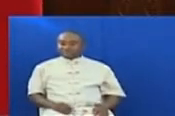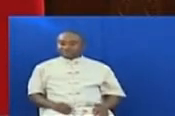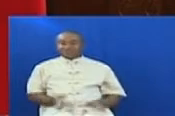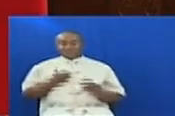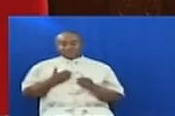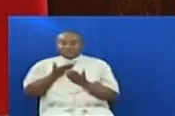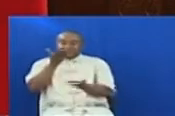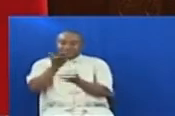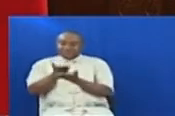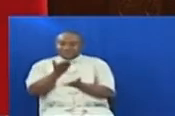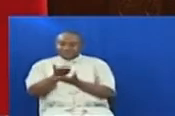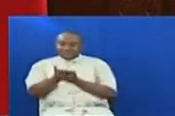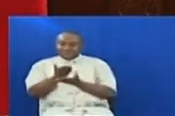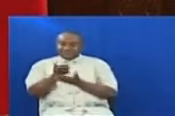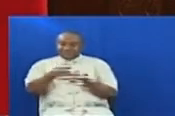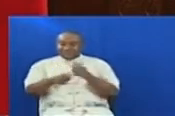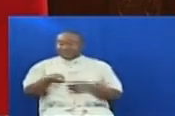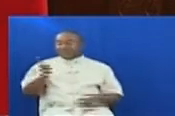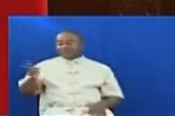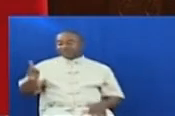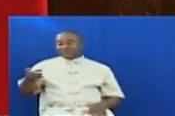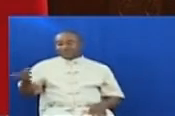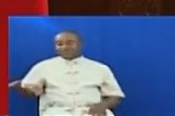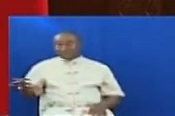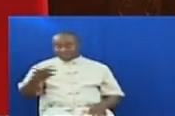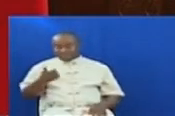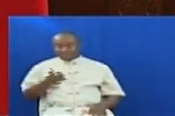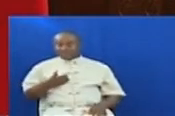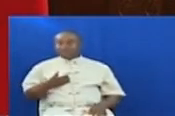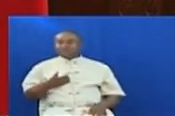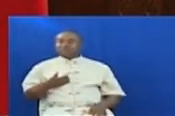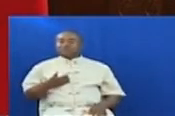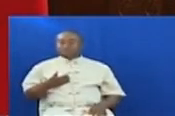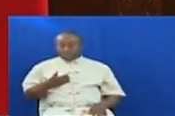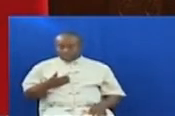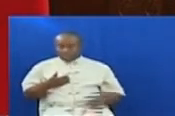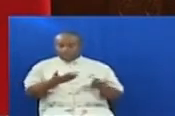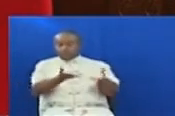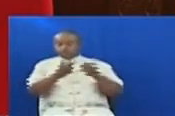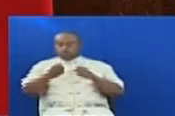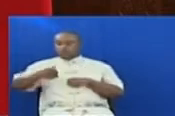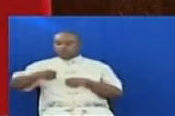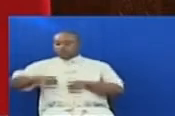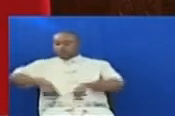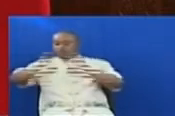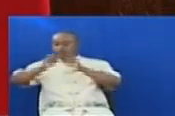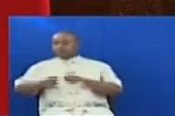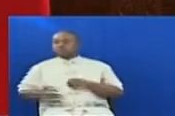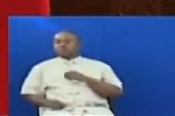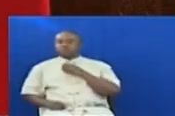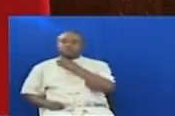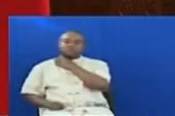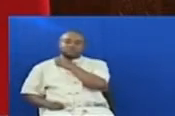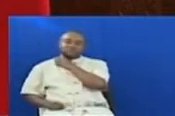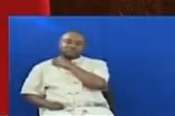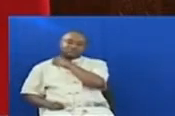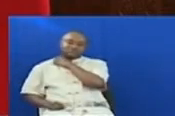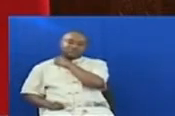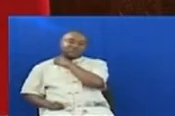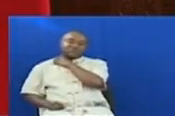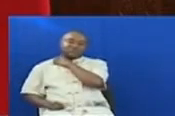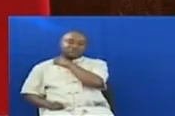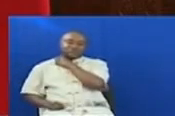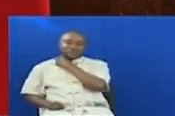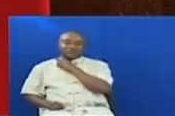imependekezwa kwenye policy ile ya reform ya decentralization. Lakini jambo la pili ni lazima sasa waone namna